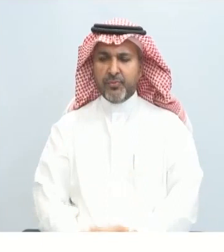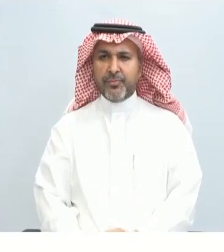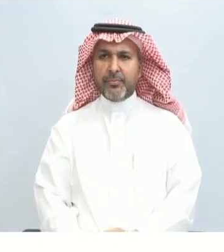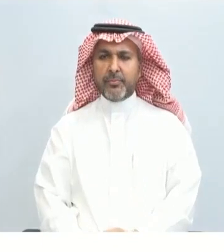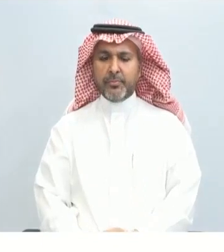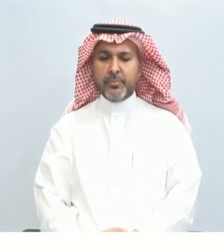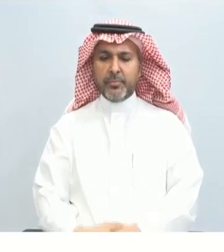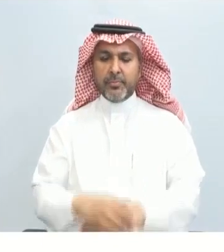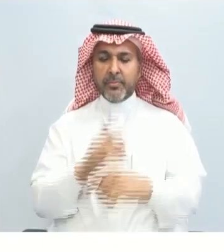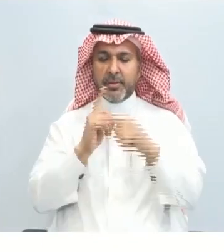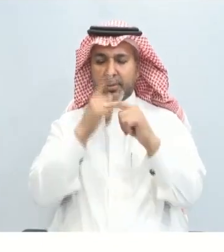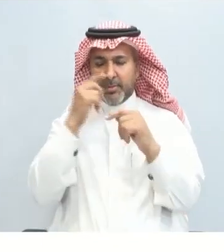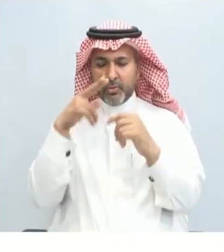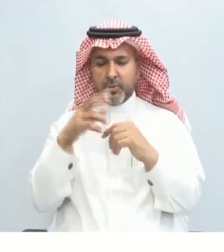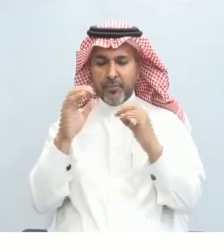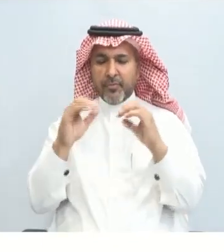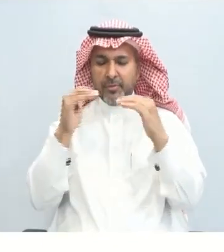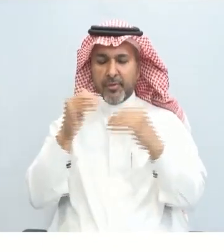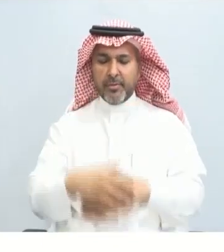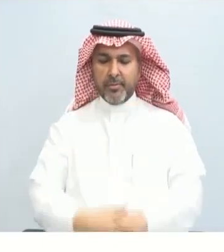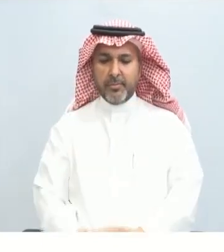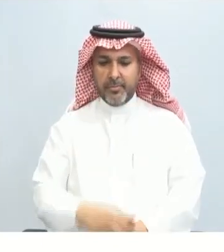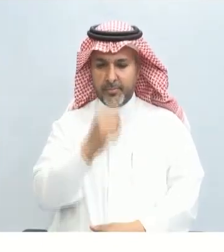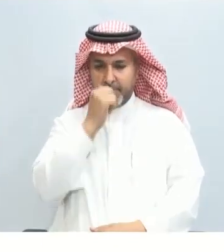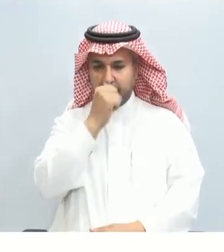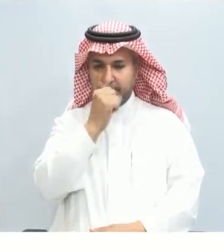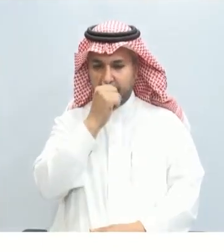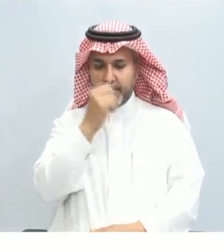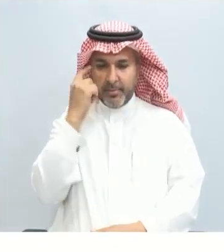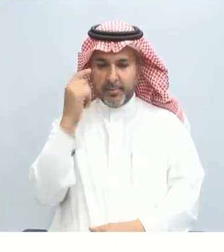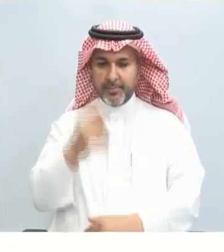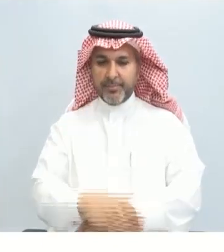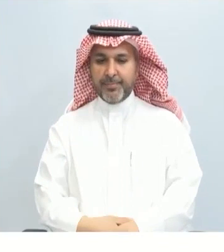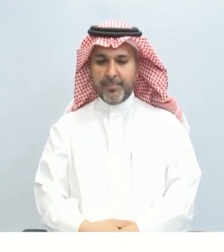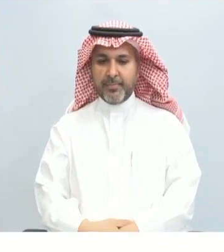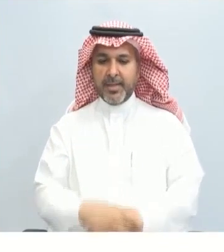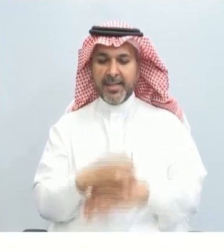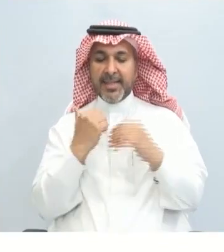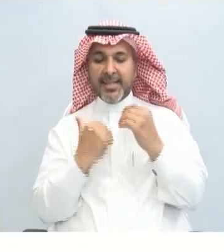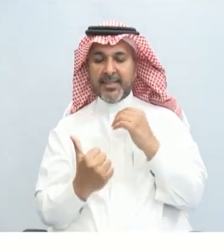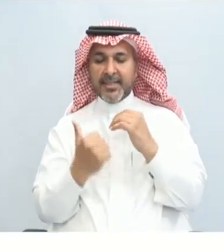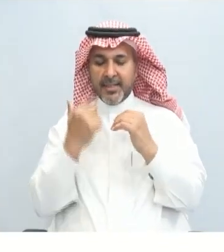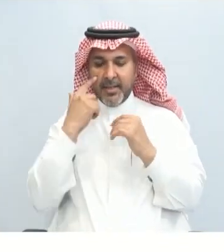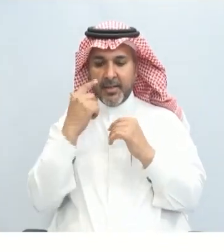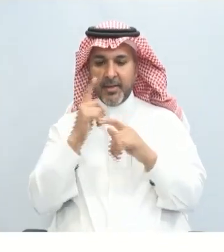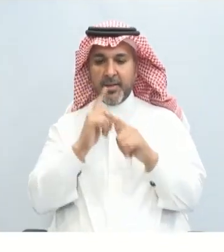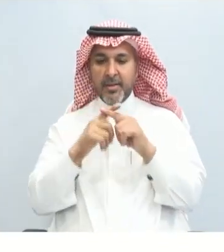نحولها للصوره المختصره فبالتالي راح نقول ان هذه تعتبر لوغاريتم الاساس 6 لاكس في اكس ناقص